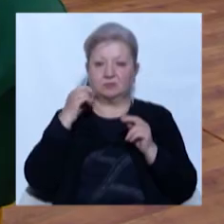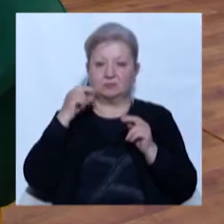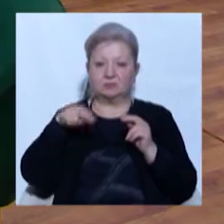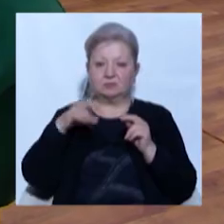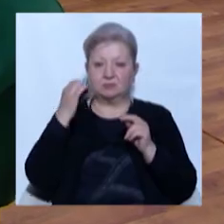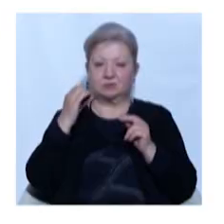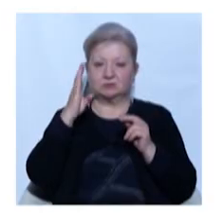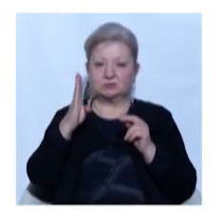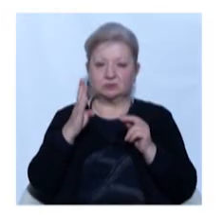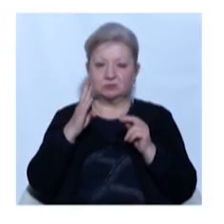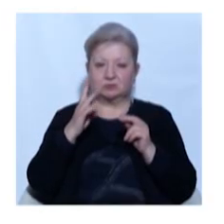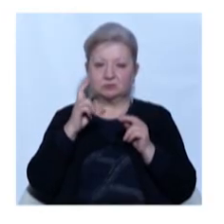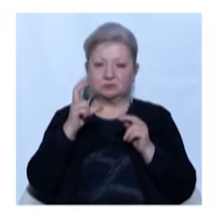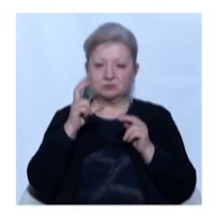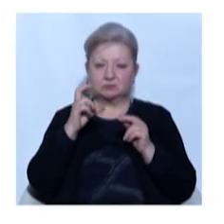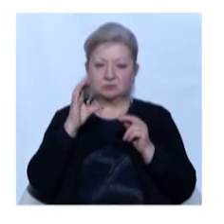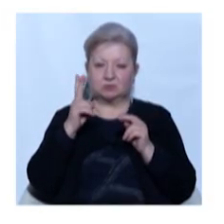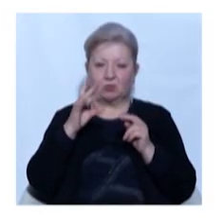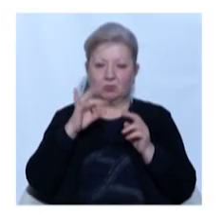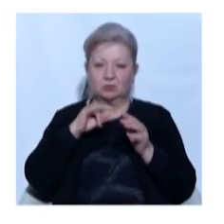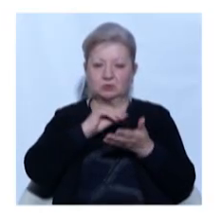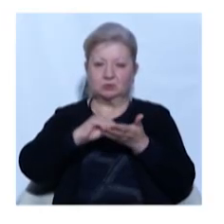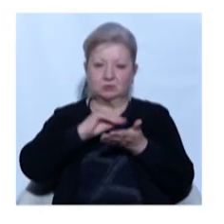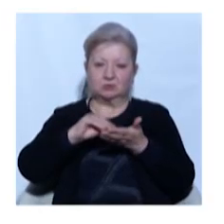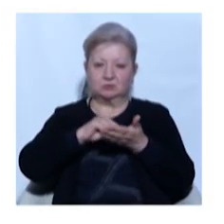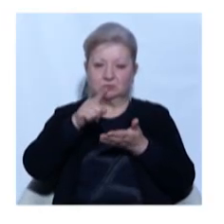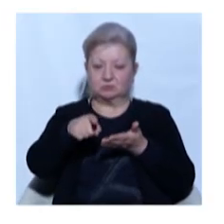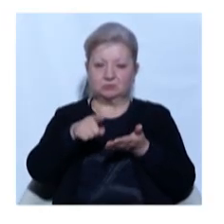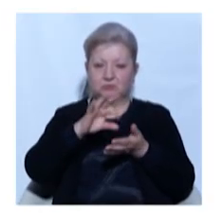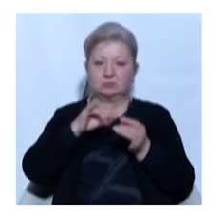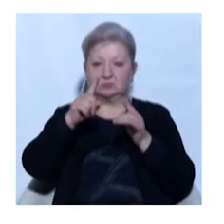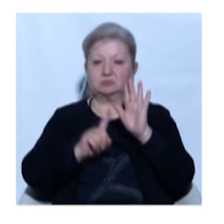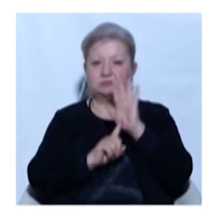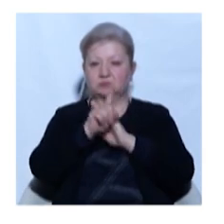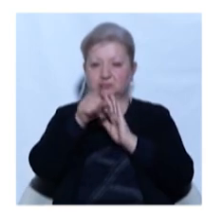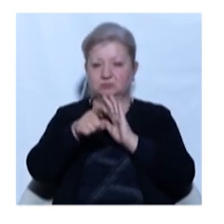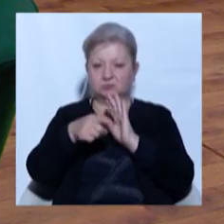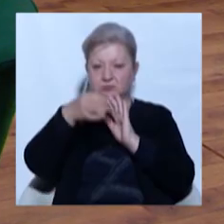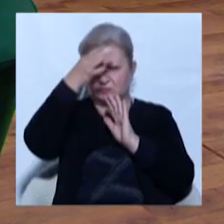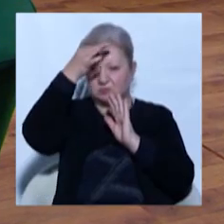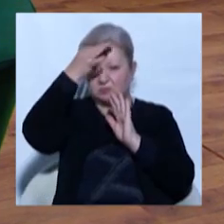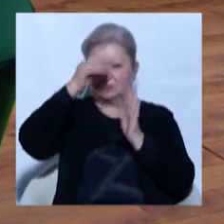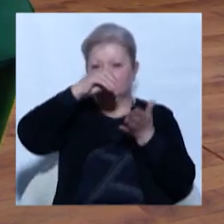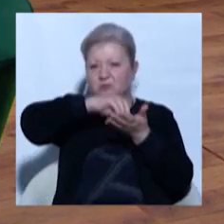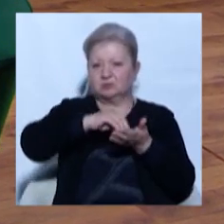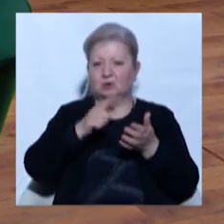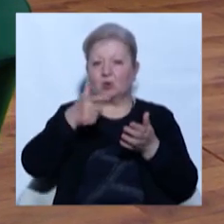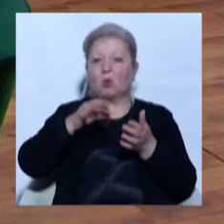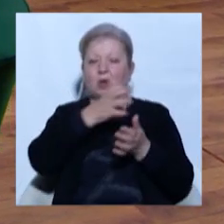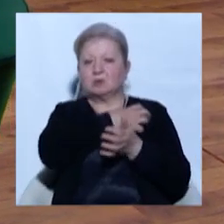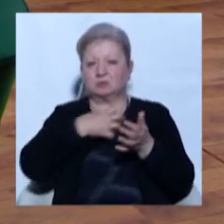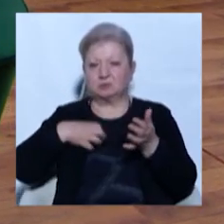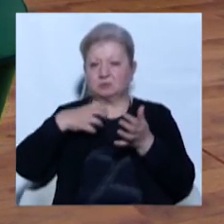შაჰის პეროზის მეფობის წლების მიხედვით და სათარიღსენება ვახტანგ გორგასალი. ანუ რა